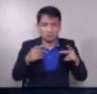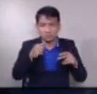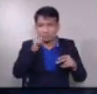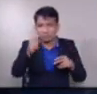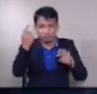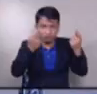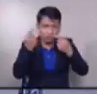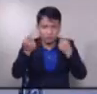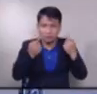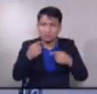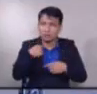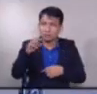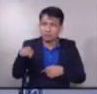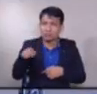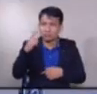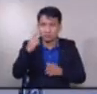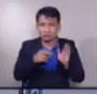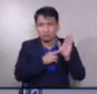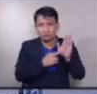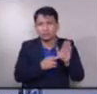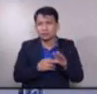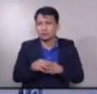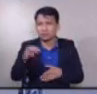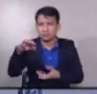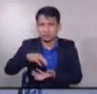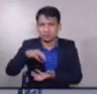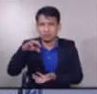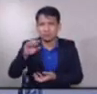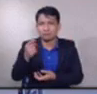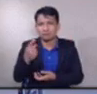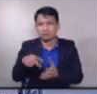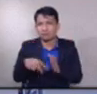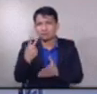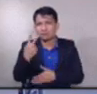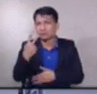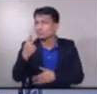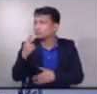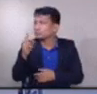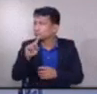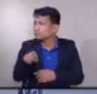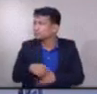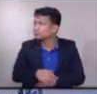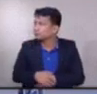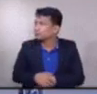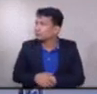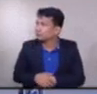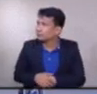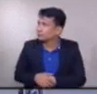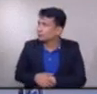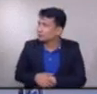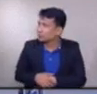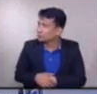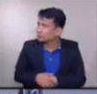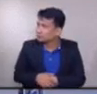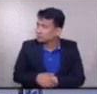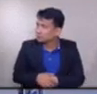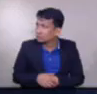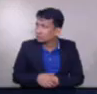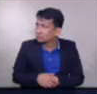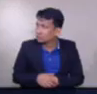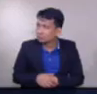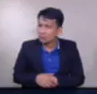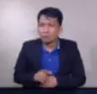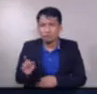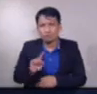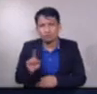pero syempre gusto ka nilang makilala. Opo. Sige, bumunot ka na ng pangalawang tanong. Sige po, ma'am. Okay, pangalawang tanong, June Bertha.